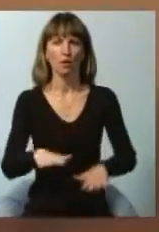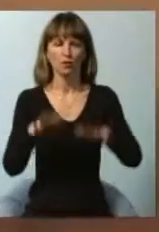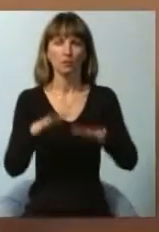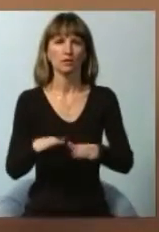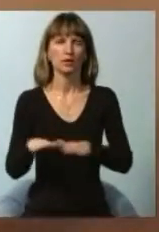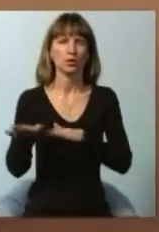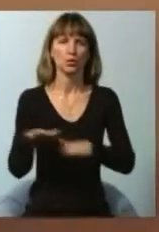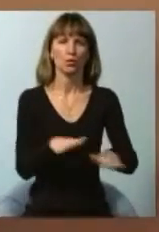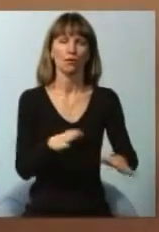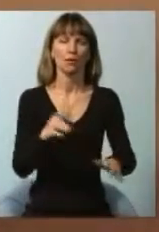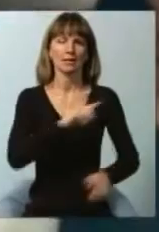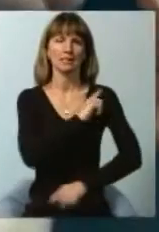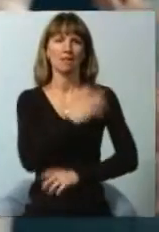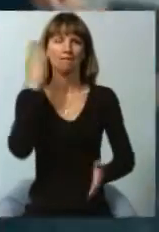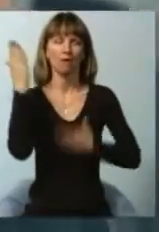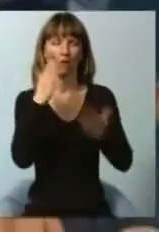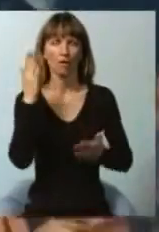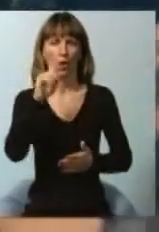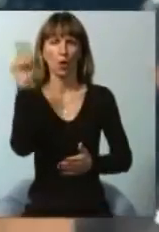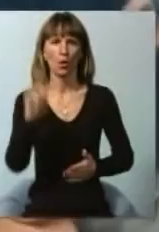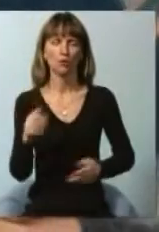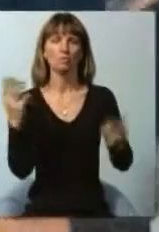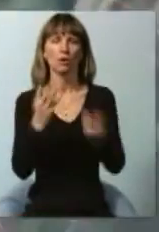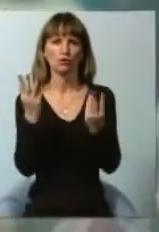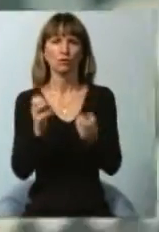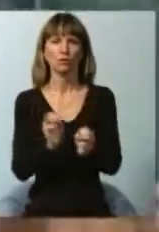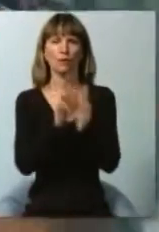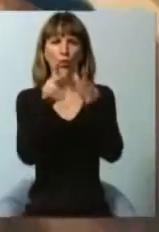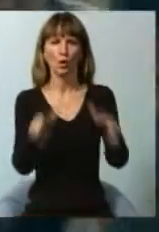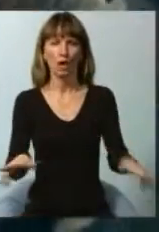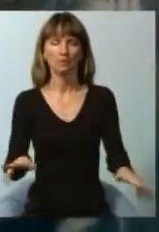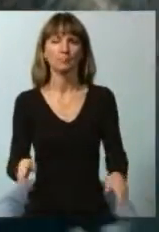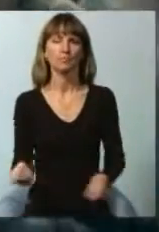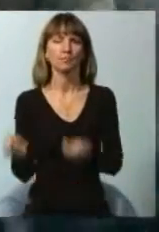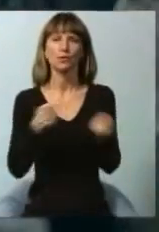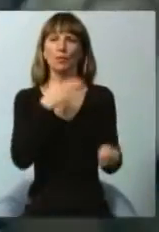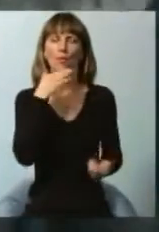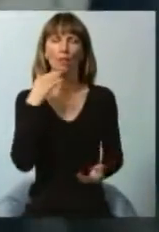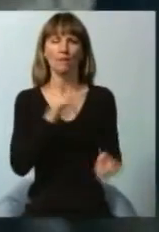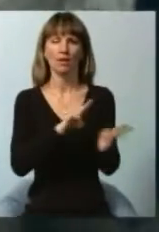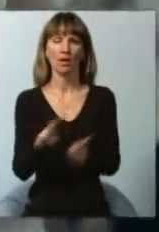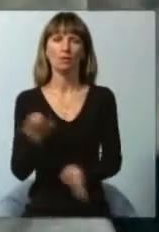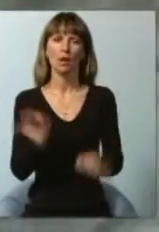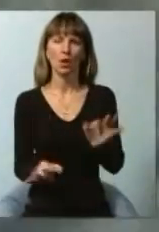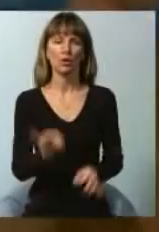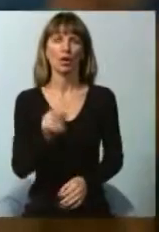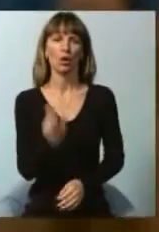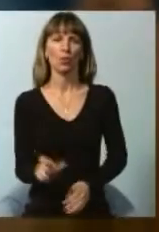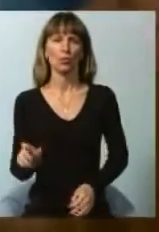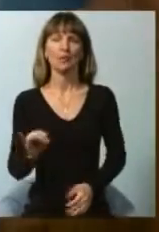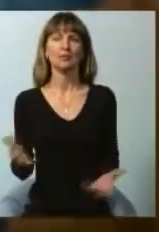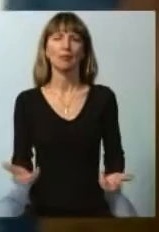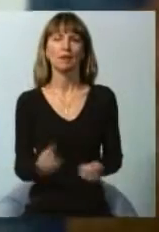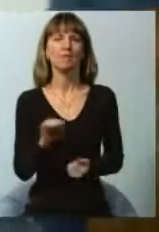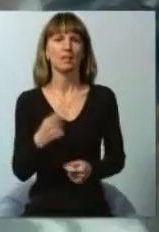зсуви, урагани, бурі, грози, пожежі, виверження вулканів завдають чимало шкоди як природі, так і людям. І порятунок